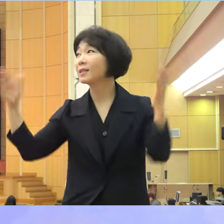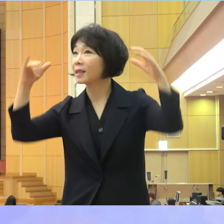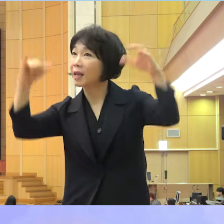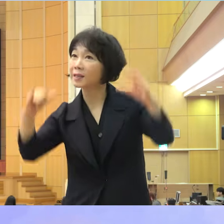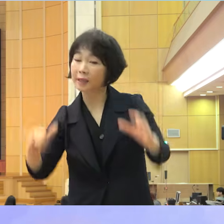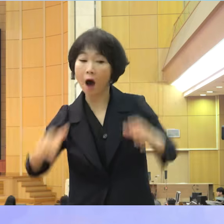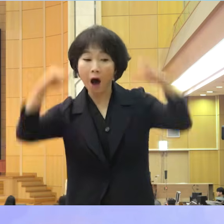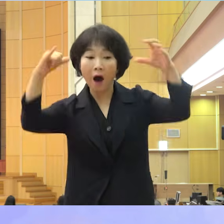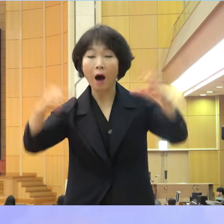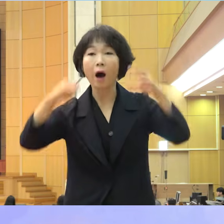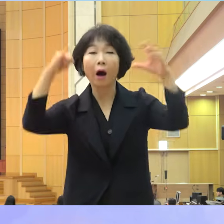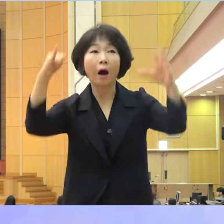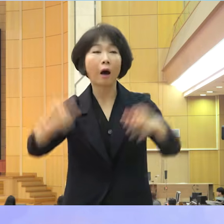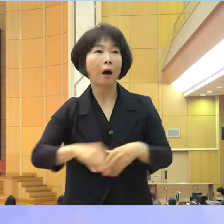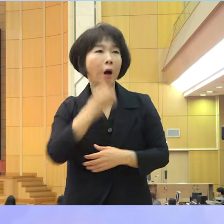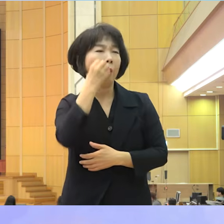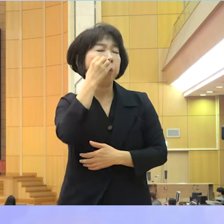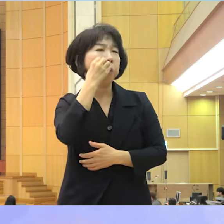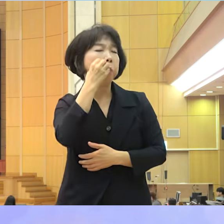화려한 세상